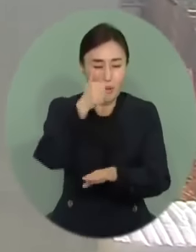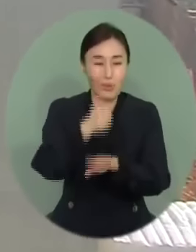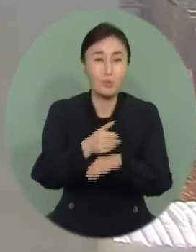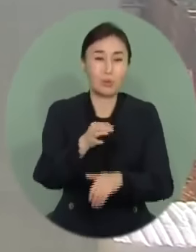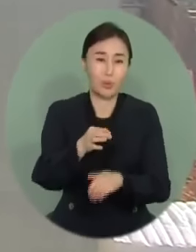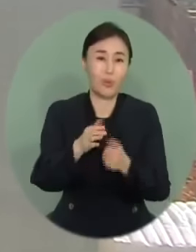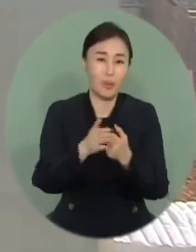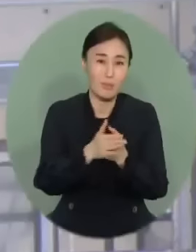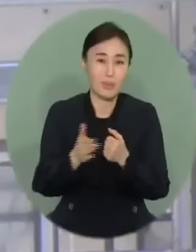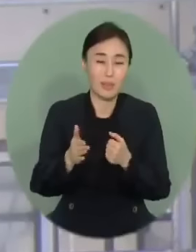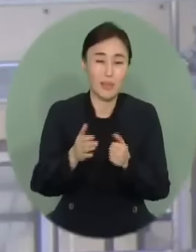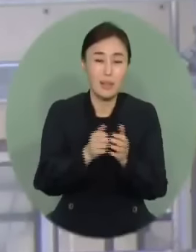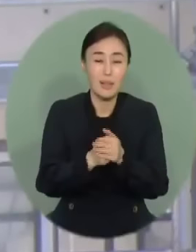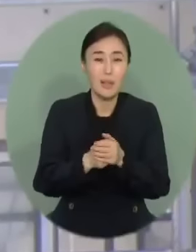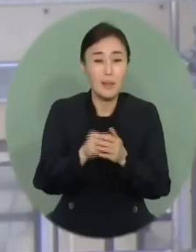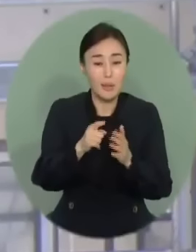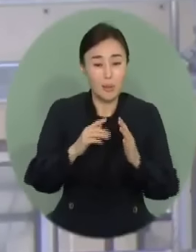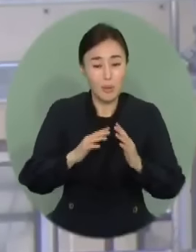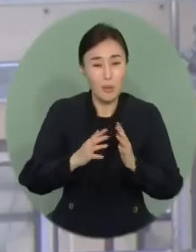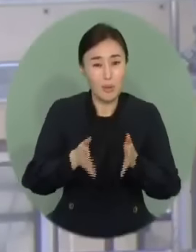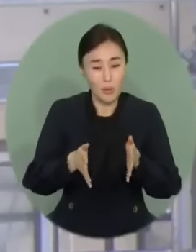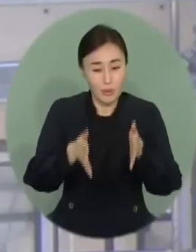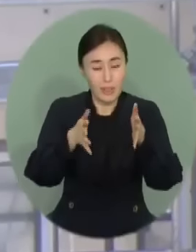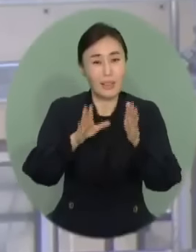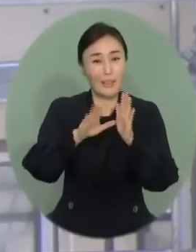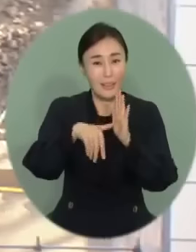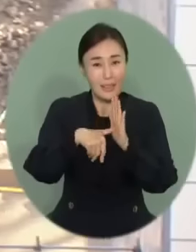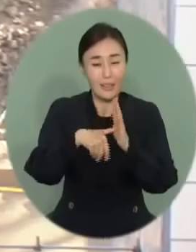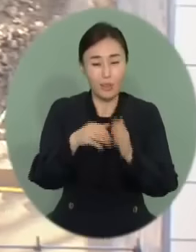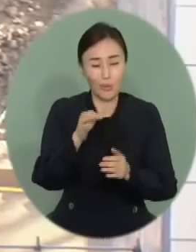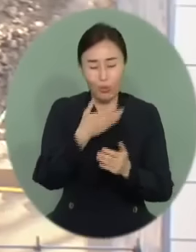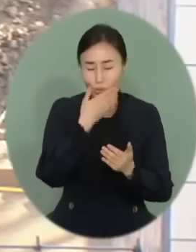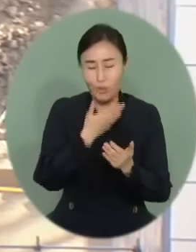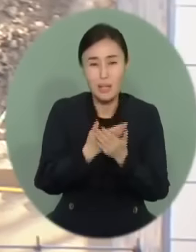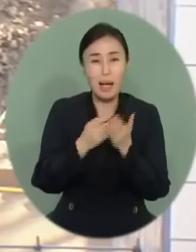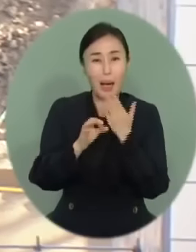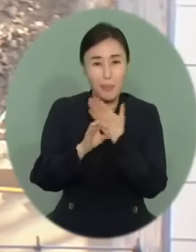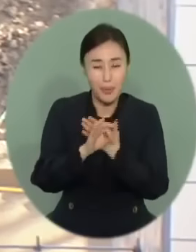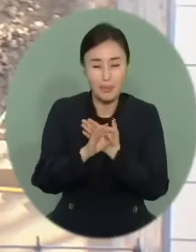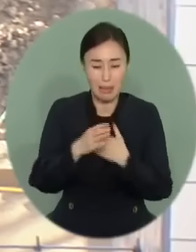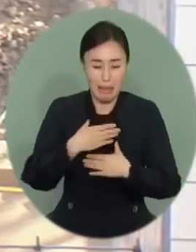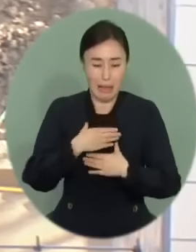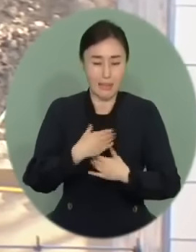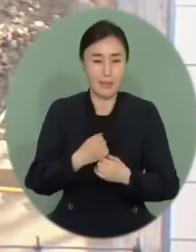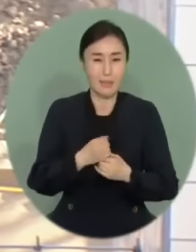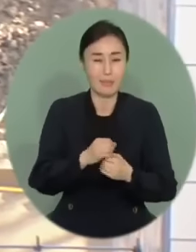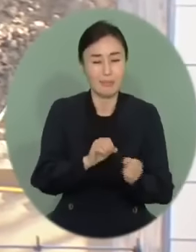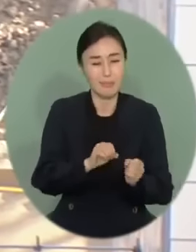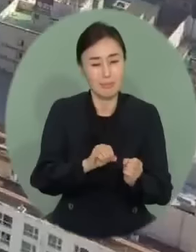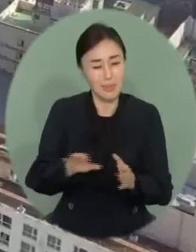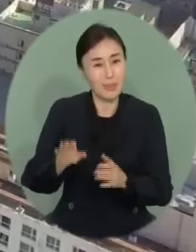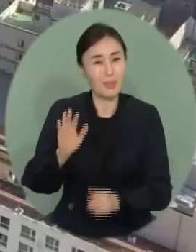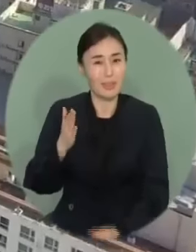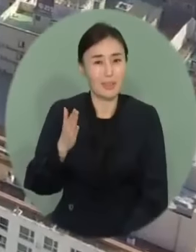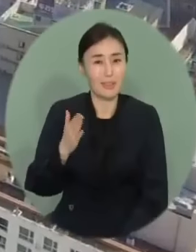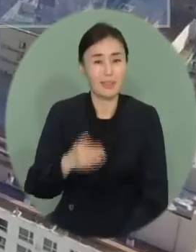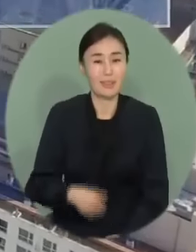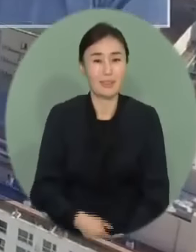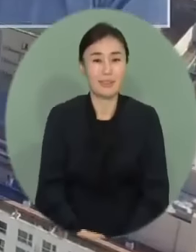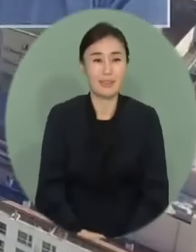건데 공사현장에서 돈이 중요하게 여겨지다 보면 안전에 대한 관심은 떨어질 수밖에 없다는 지적이 나옵니다